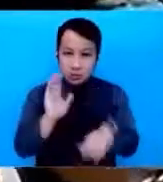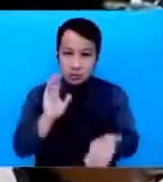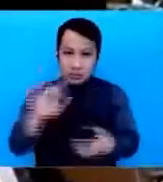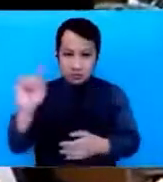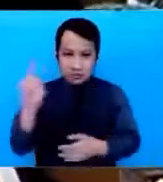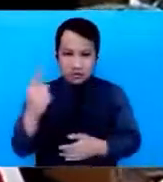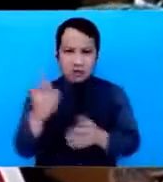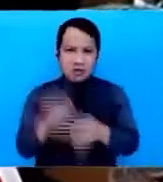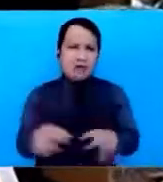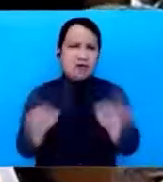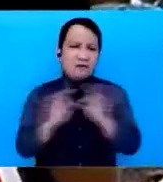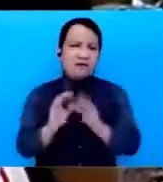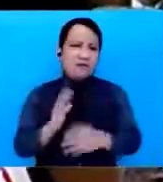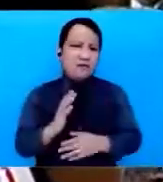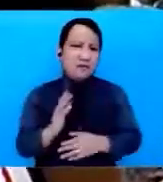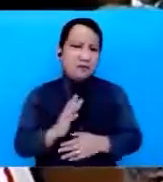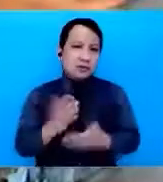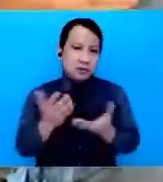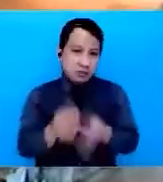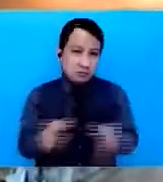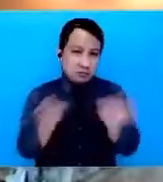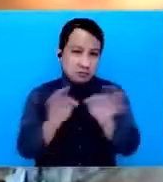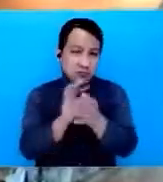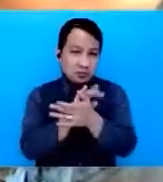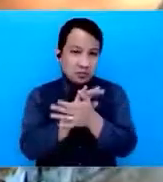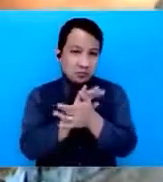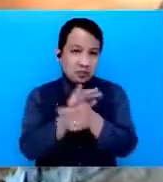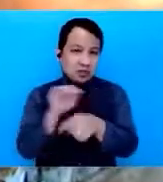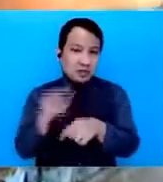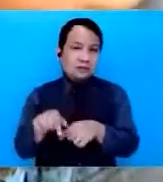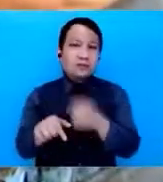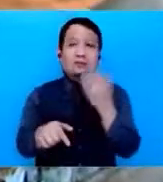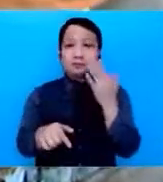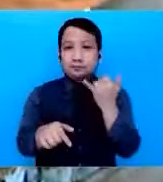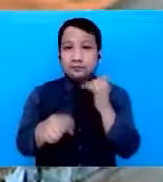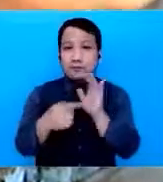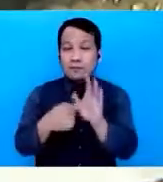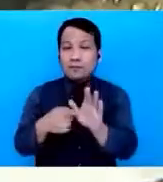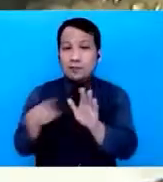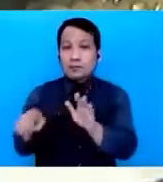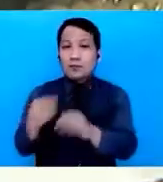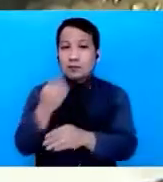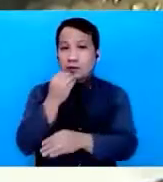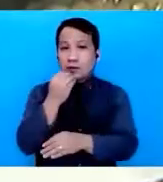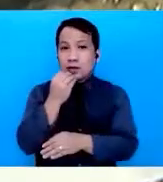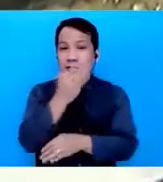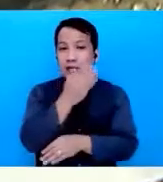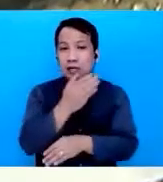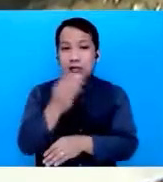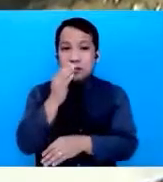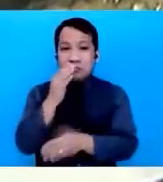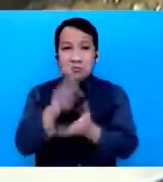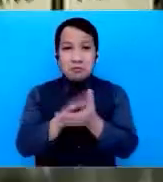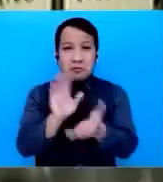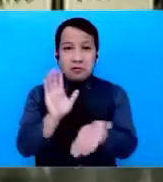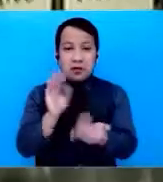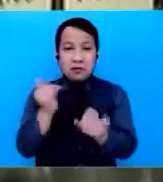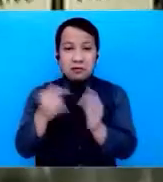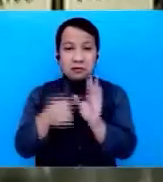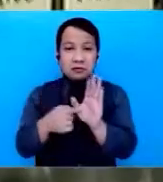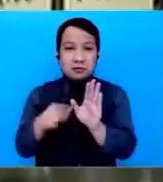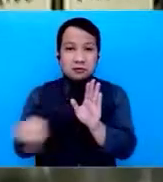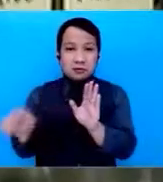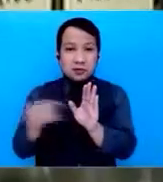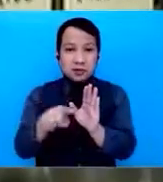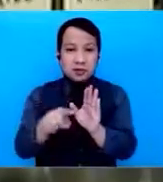kayo, lalo na ngayon, pandemic. Apektado rin ang mga may karinderya. Kung mataas, siguro sa medyo